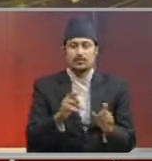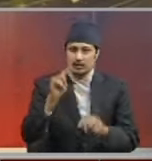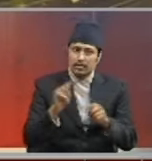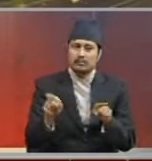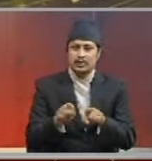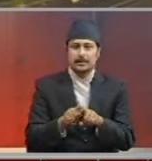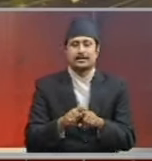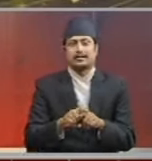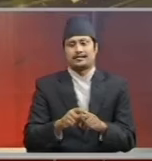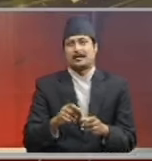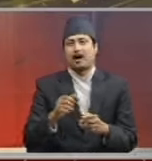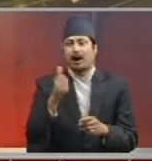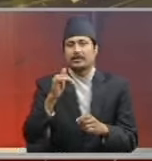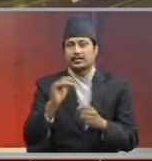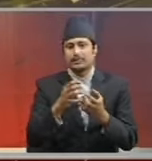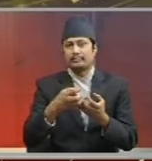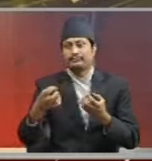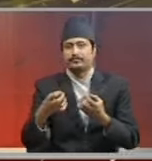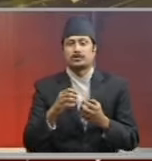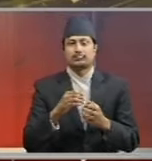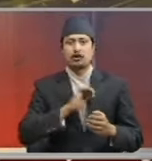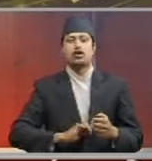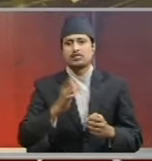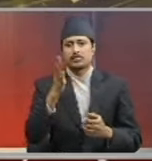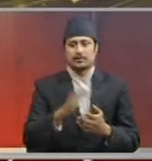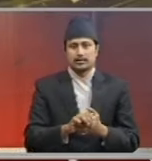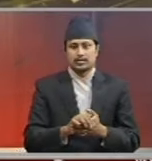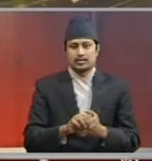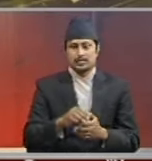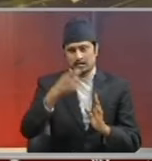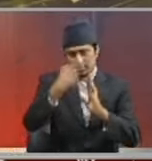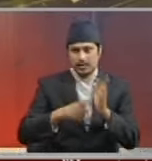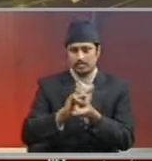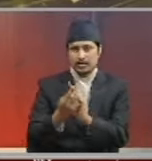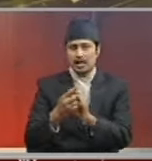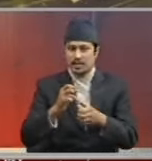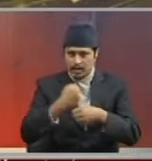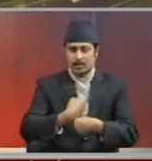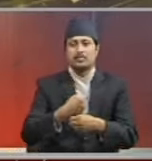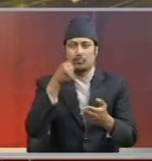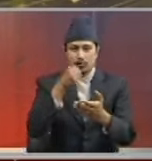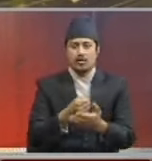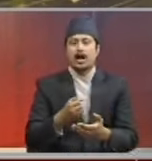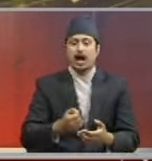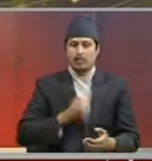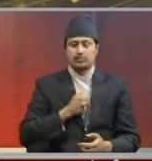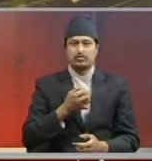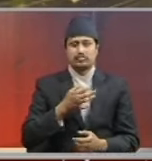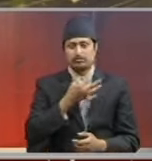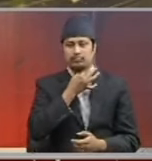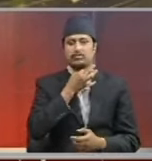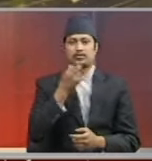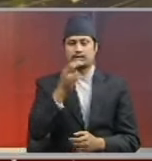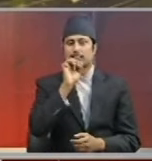पनि किसिमको अतिवाद सह्य नहुने बताए। उनले संविधान संशोधनलाई निष्कर्षमा पुर्याउन आफू प्रतिबद्ध रहेको